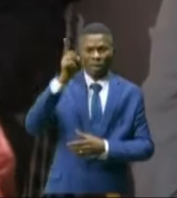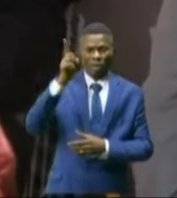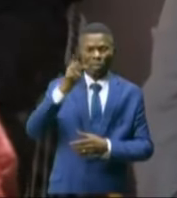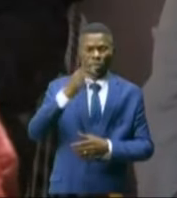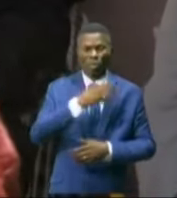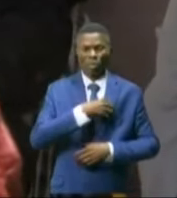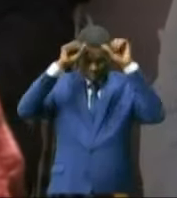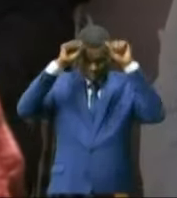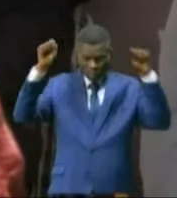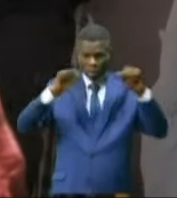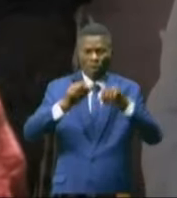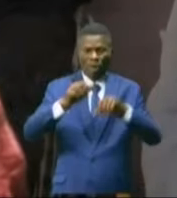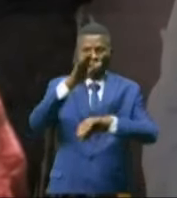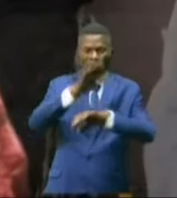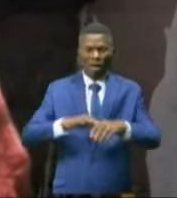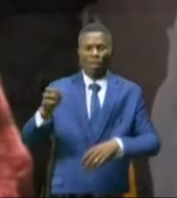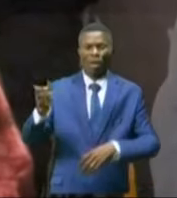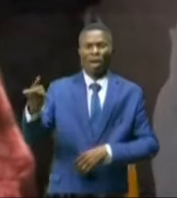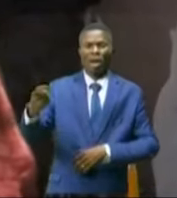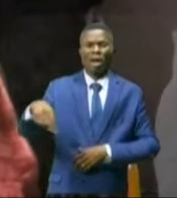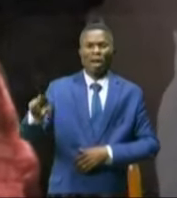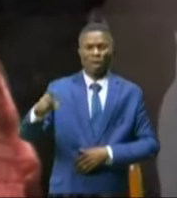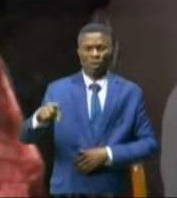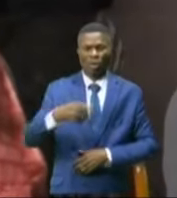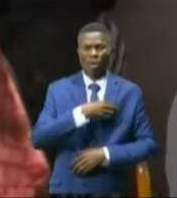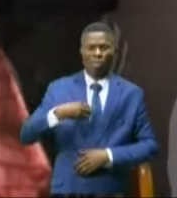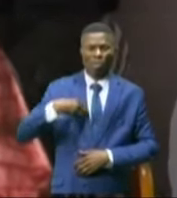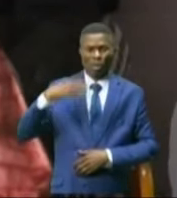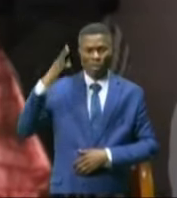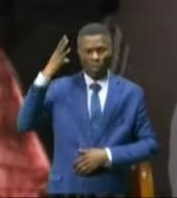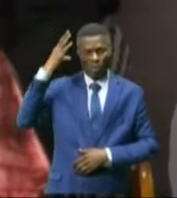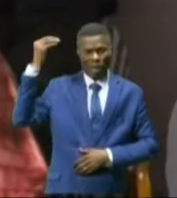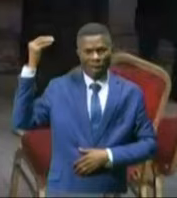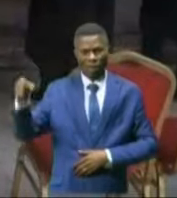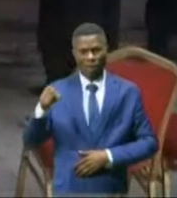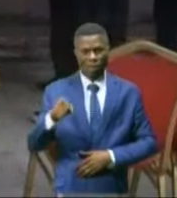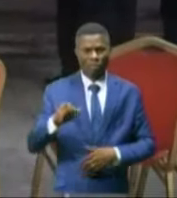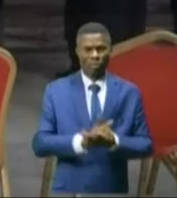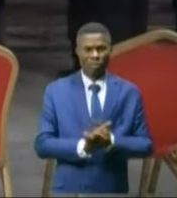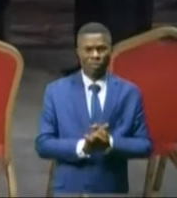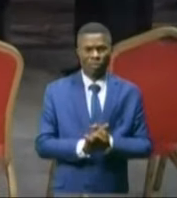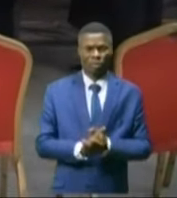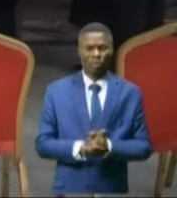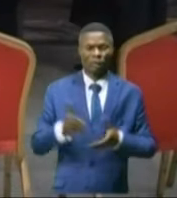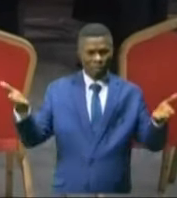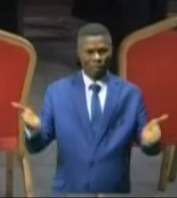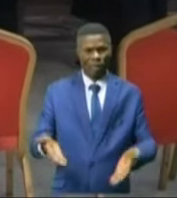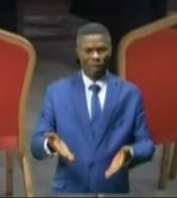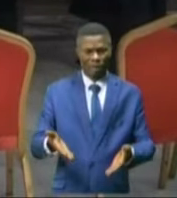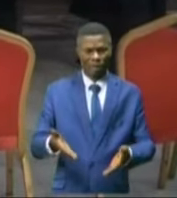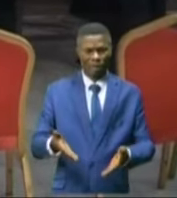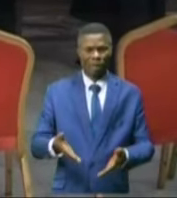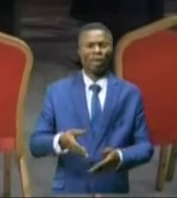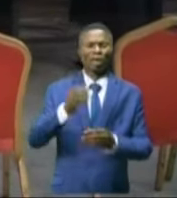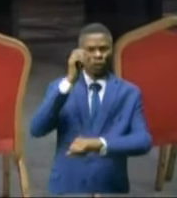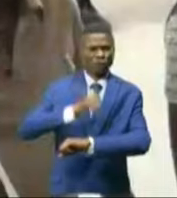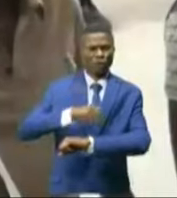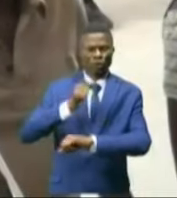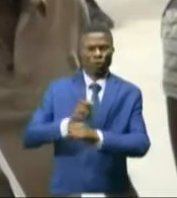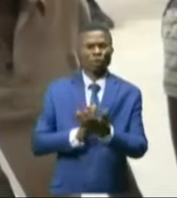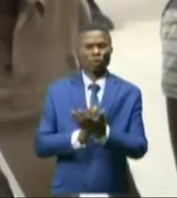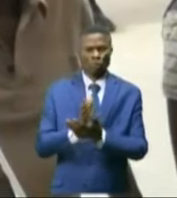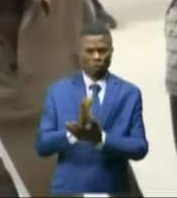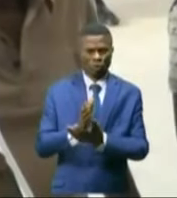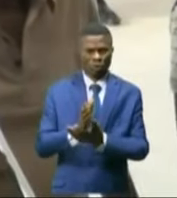présidente de la Cour d'appel Dombé, Espérance, Dia Akir, qui milite pour le redressement de la justice